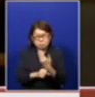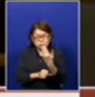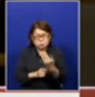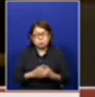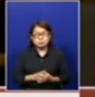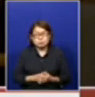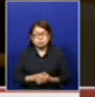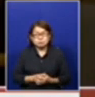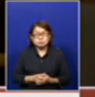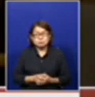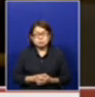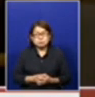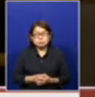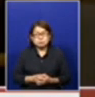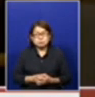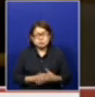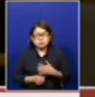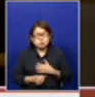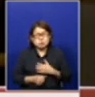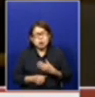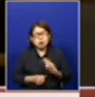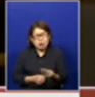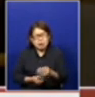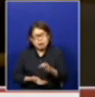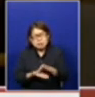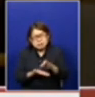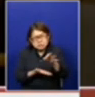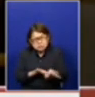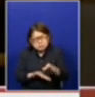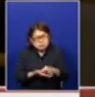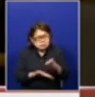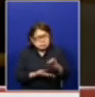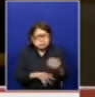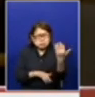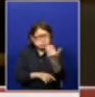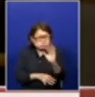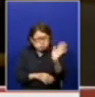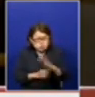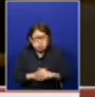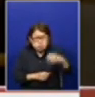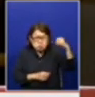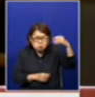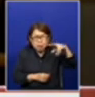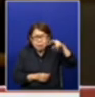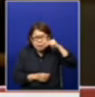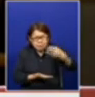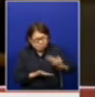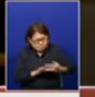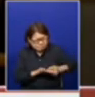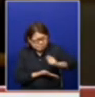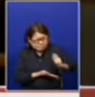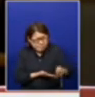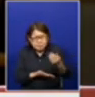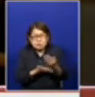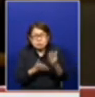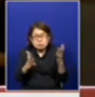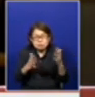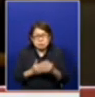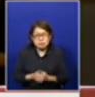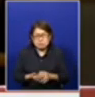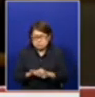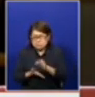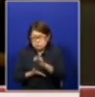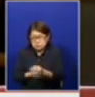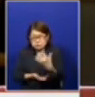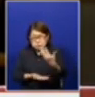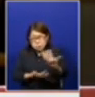ครับค่าน้ำค่าไฟก็ไม่มีแล้วจะให้เป็นค่าซื้อของให้ลูกแล้วให้ลูกต้องติดเกมติดอินเทอ